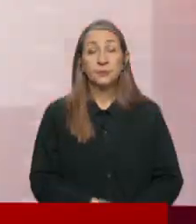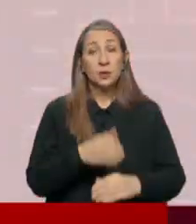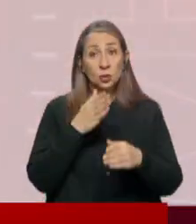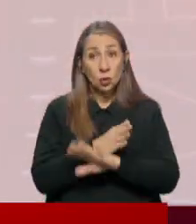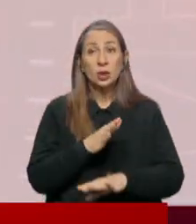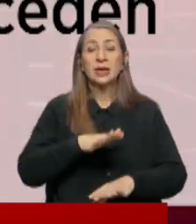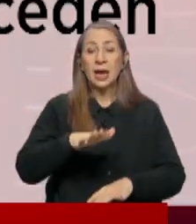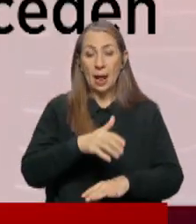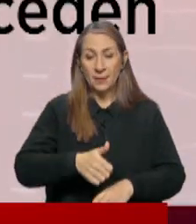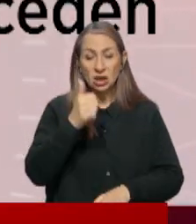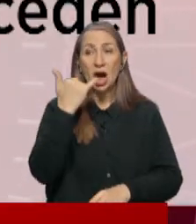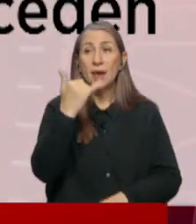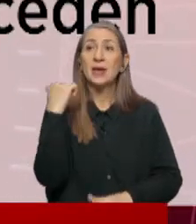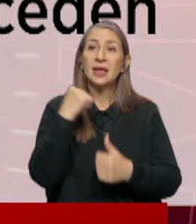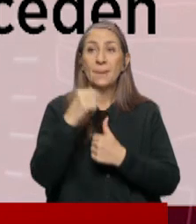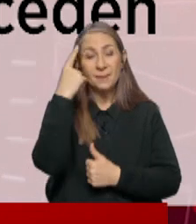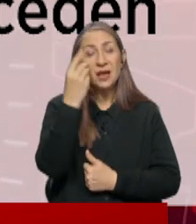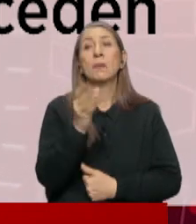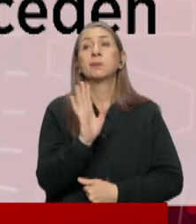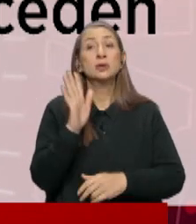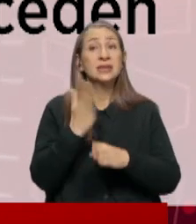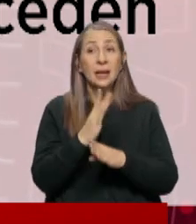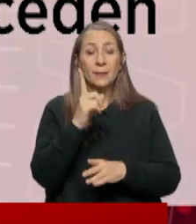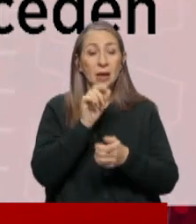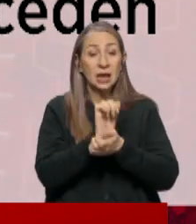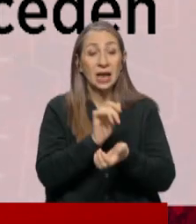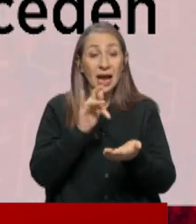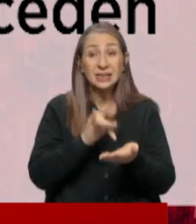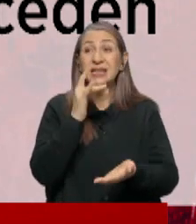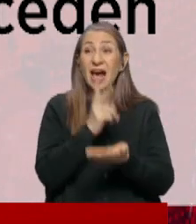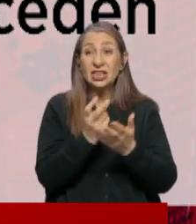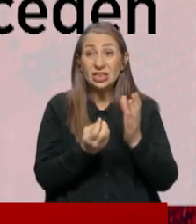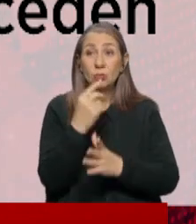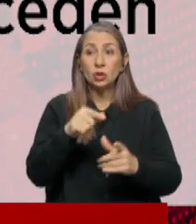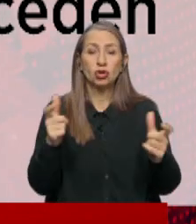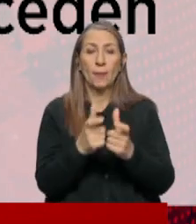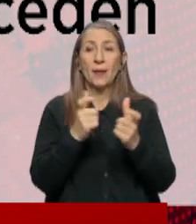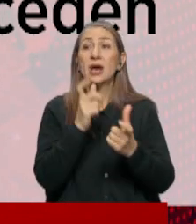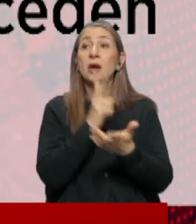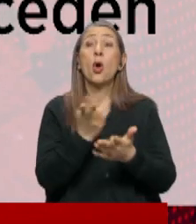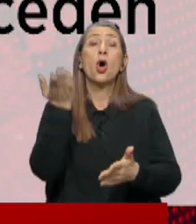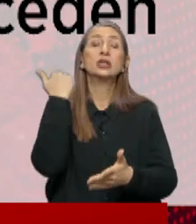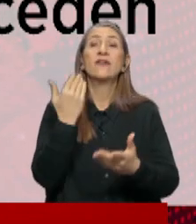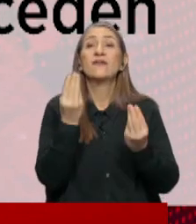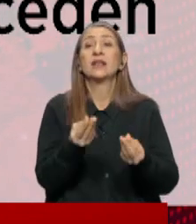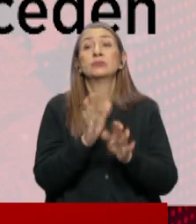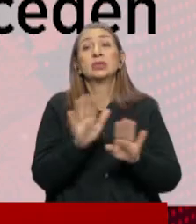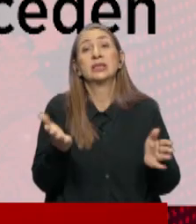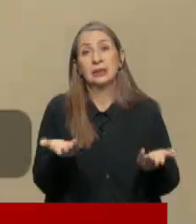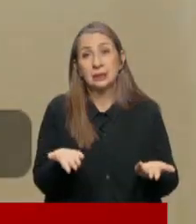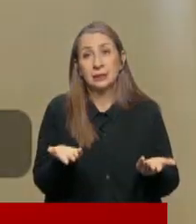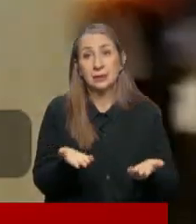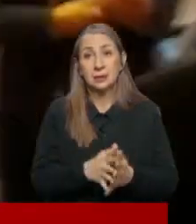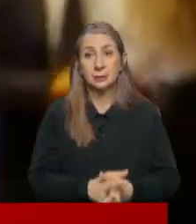Doğru, Sayın Genel Başkan'ı arayıp yeniden bilgilendirmedik. Çünkü bir mahkumiyet kararı çıkması halinde burada toplanma kararı çok önceden zaten